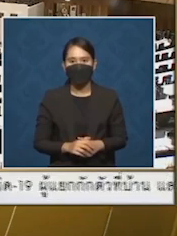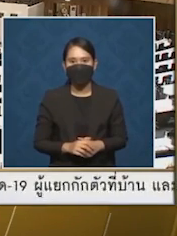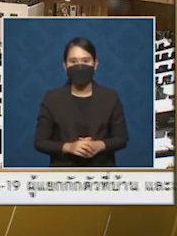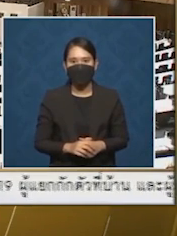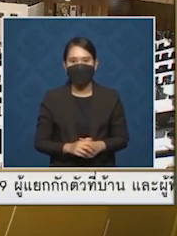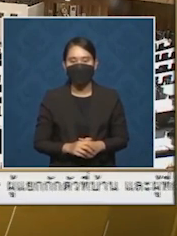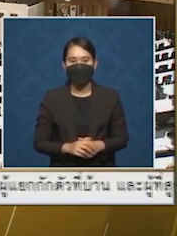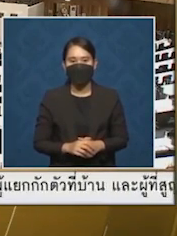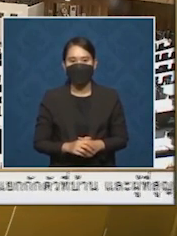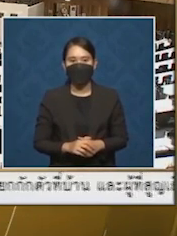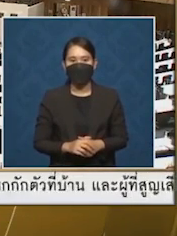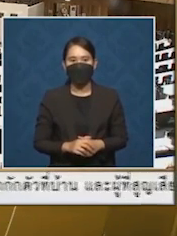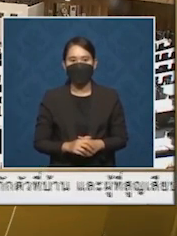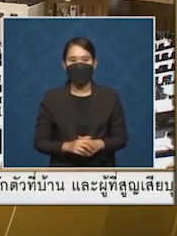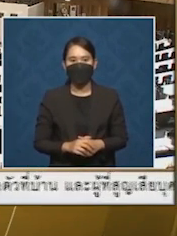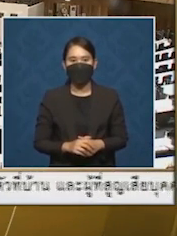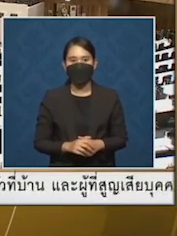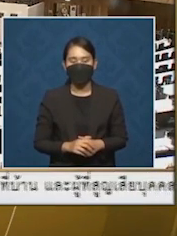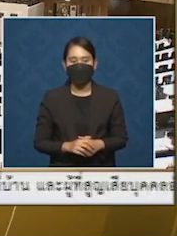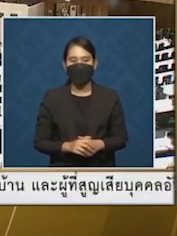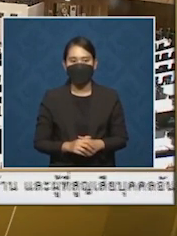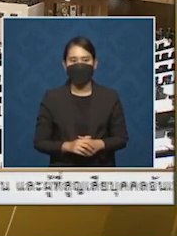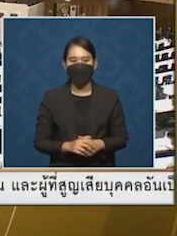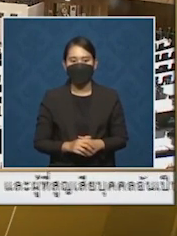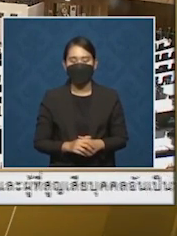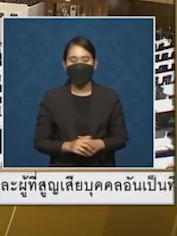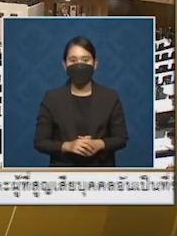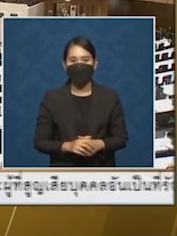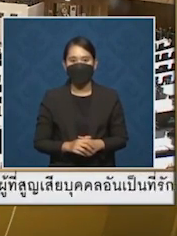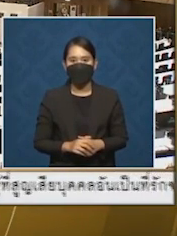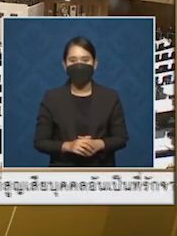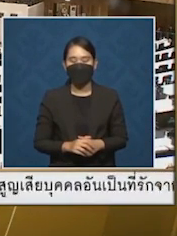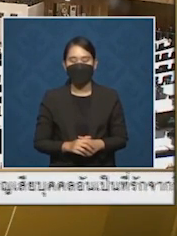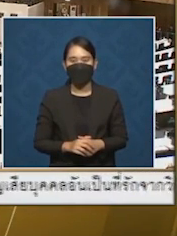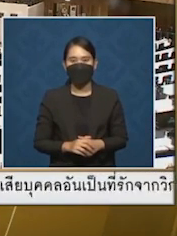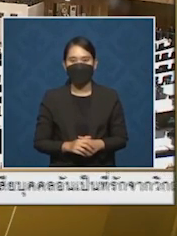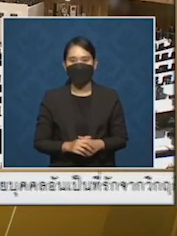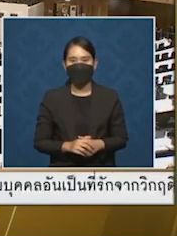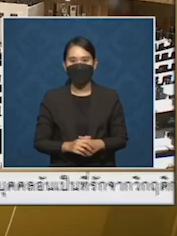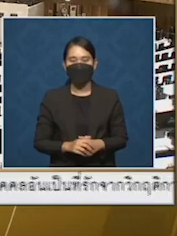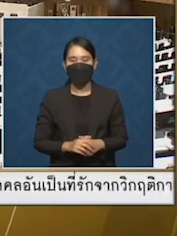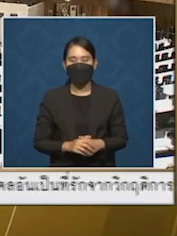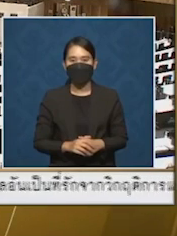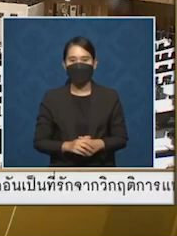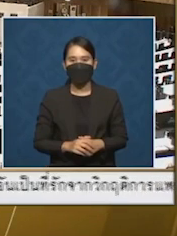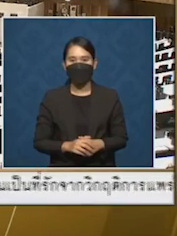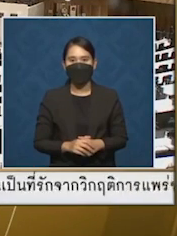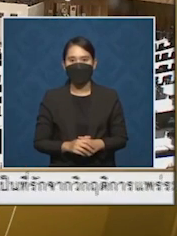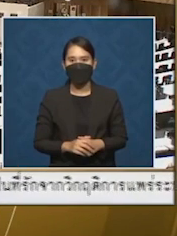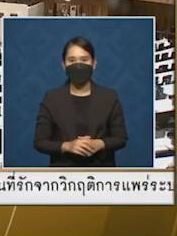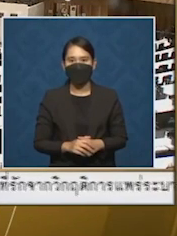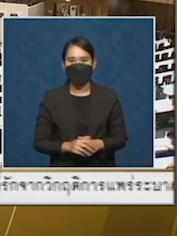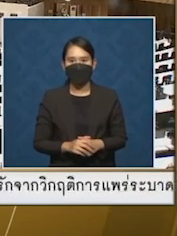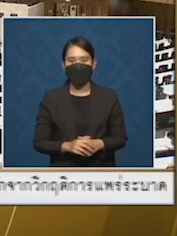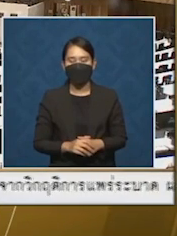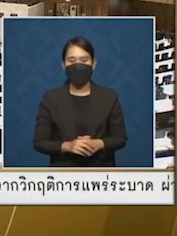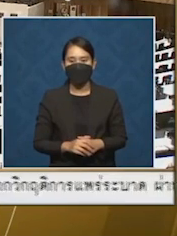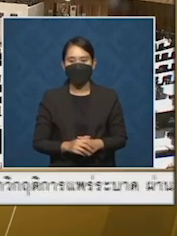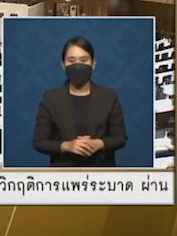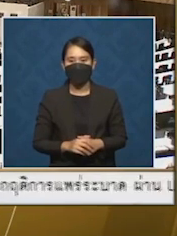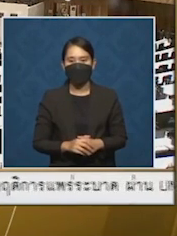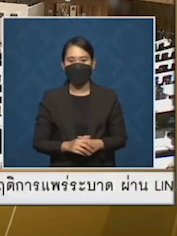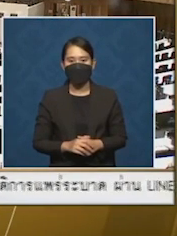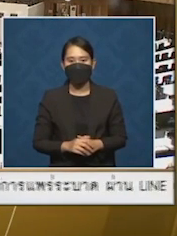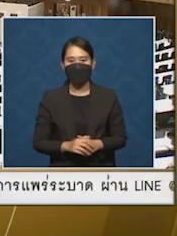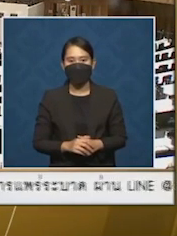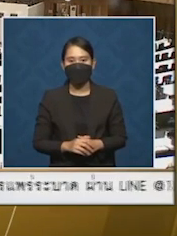าของประเทศครับ วันนี้รัฐบาลเอาปัญหาของรัฐบาลของพรรคพลังประชารัฐมาเป็นปัญหาของประเทศ